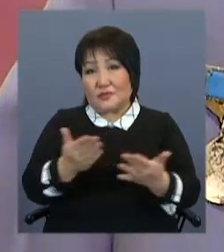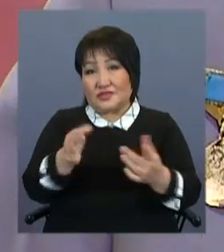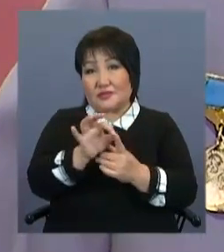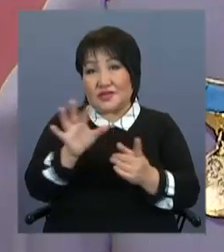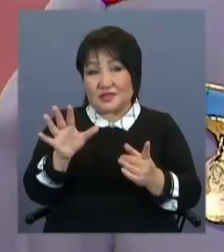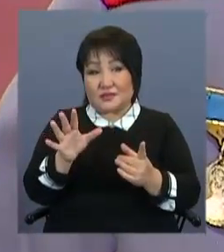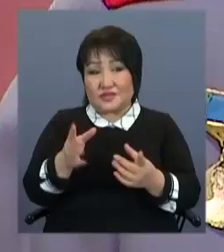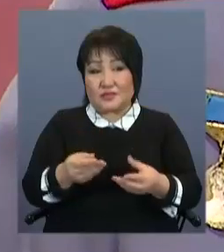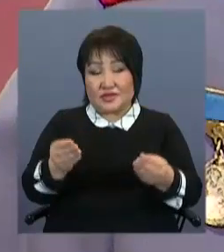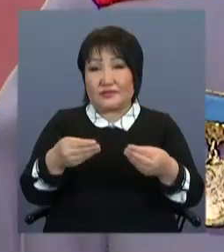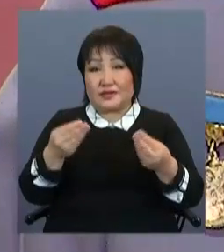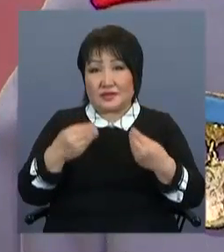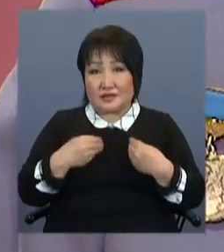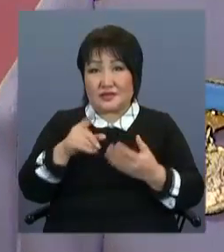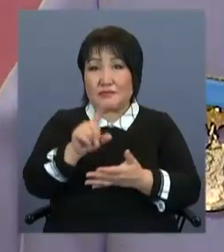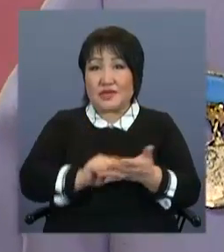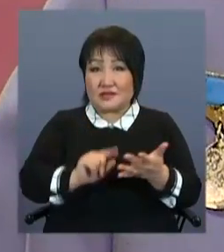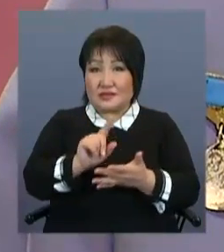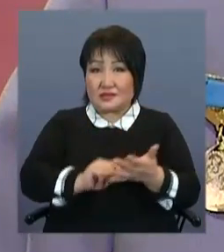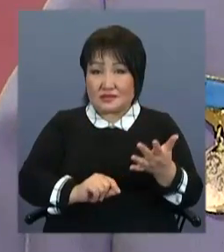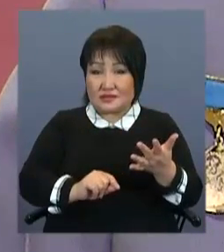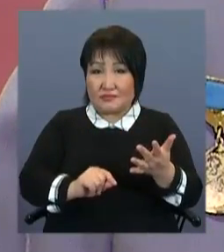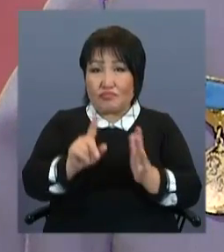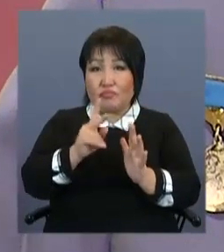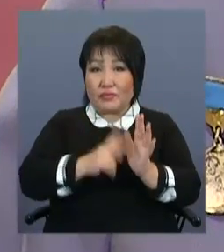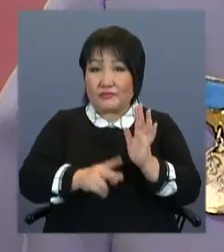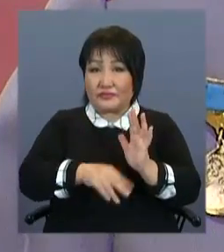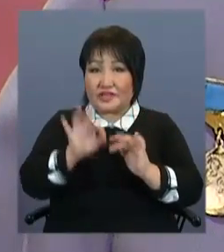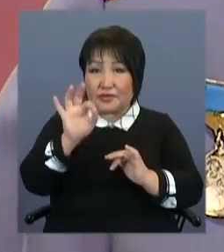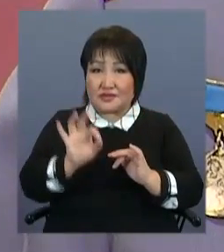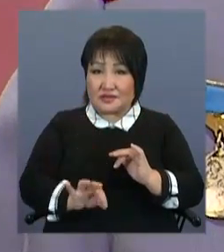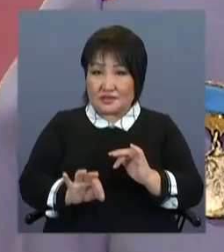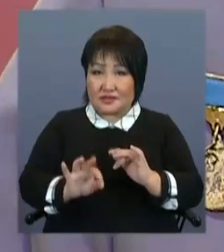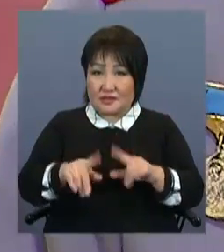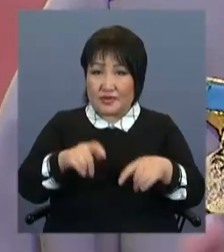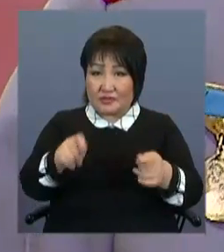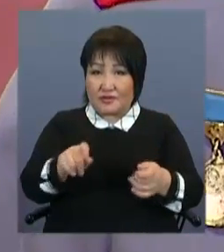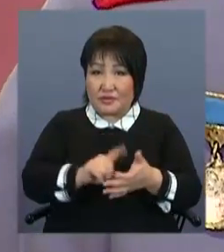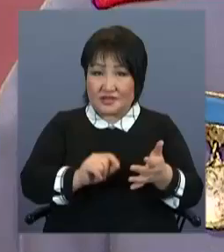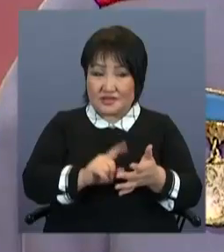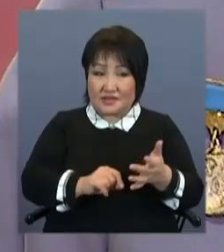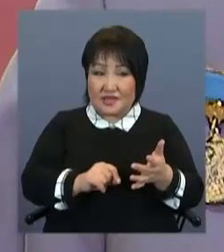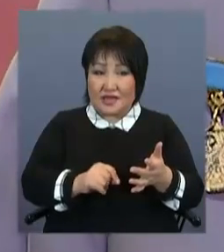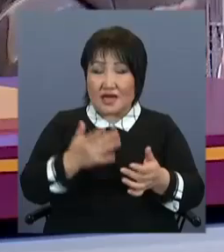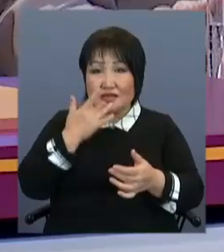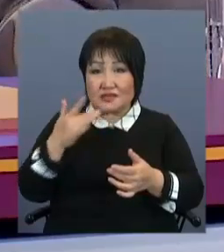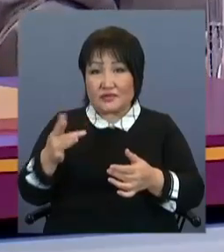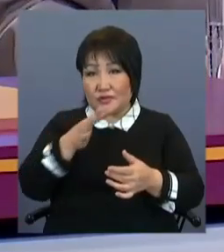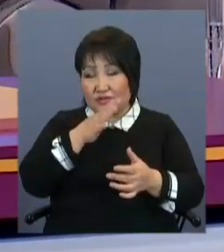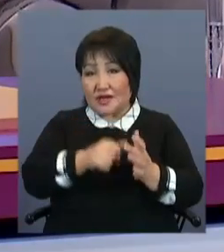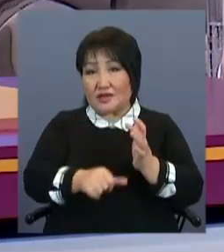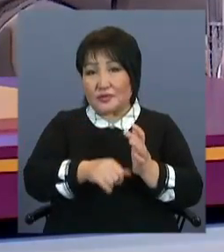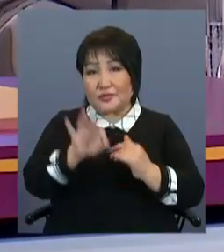беріп отырған пенсиясын 80% пенсия бердік. Совет дәуірінде 60% пенсия беретін еді, алып жүрген айлығынан.